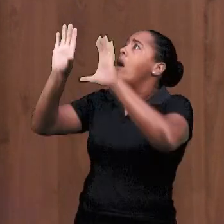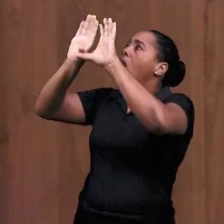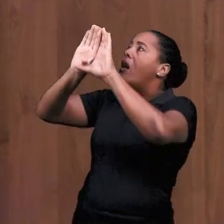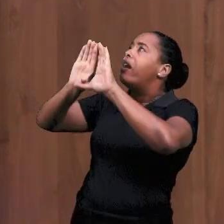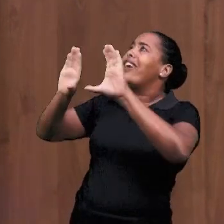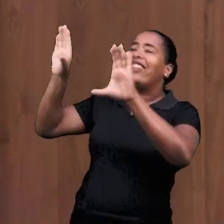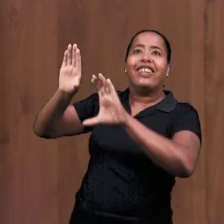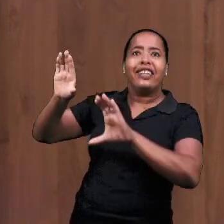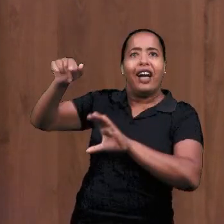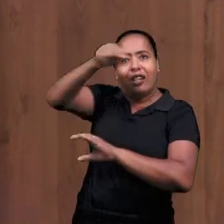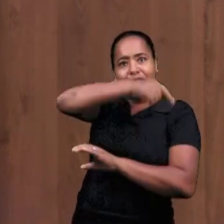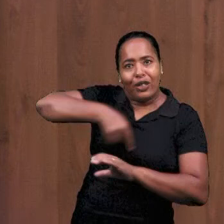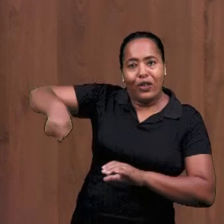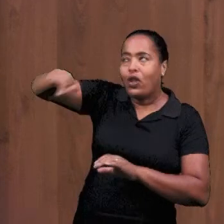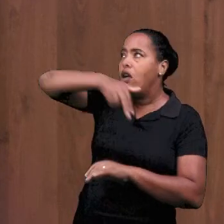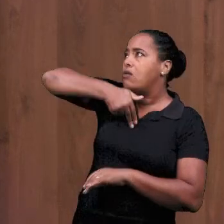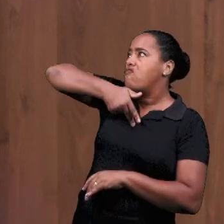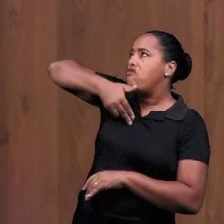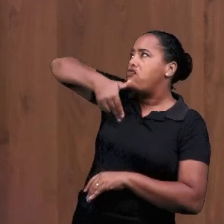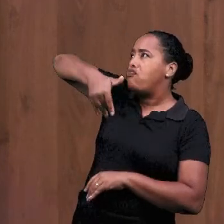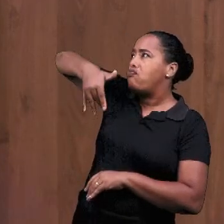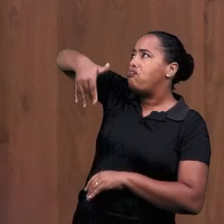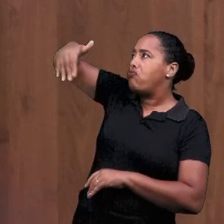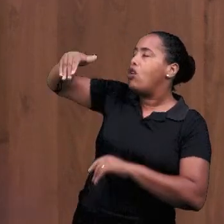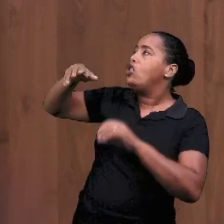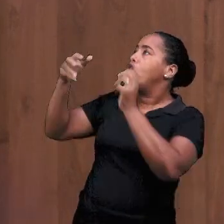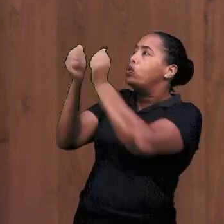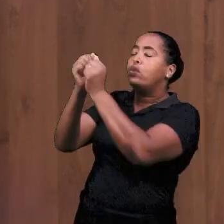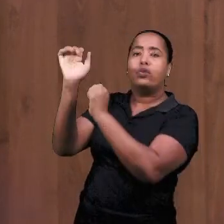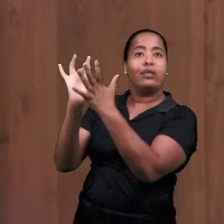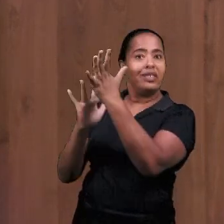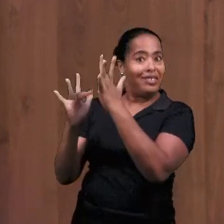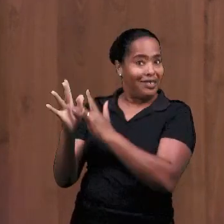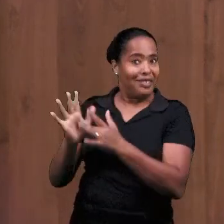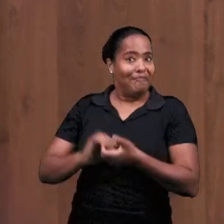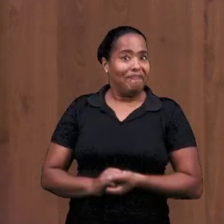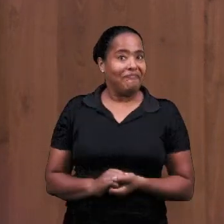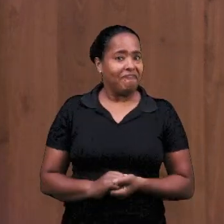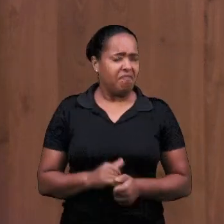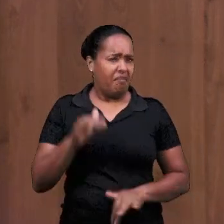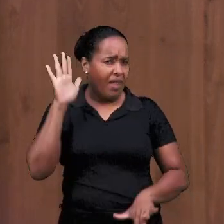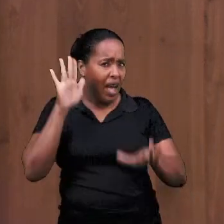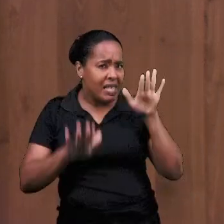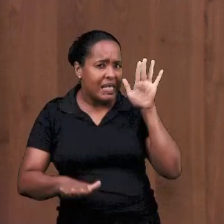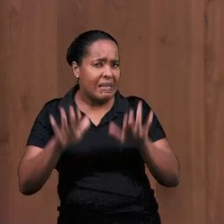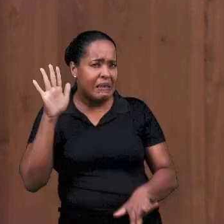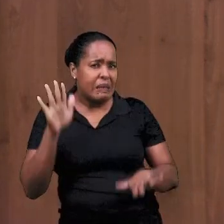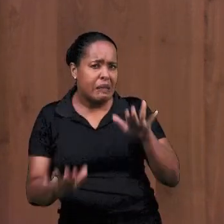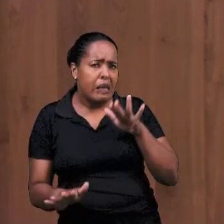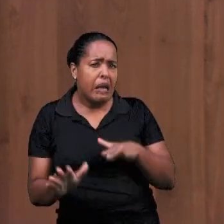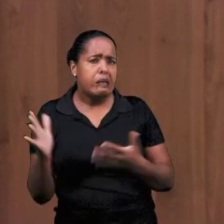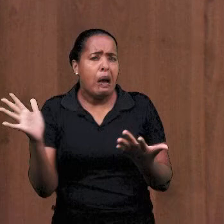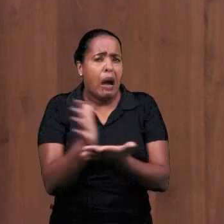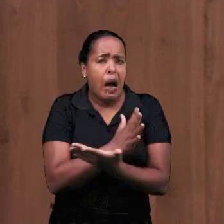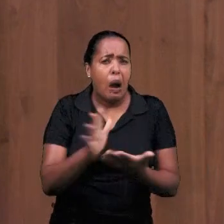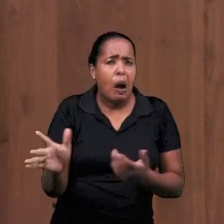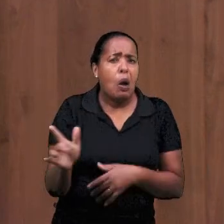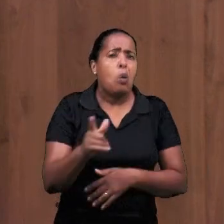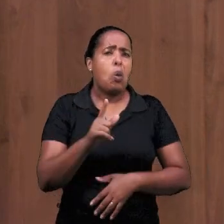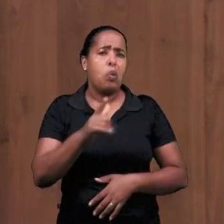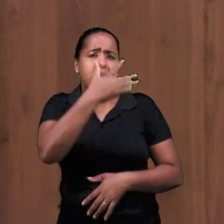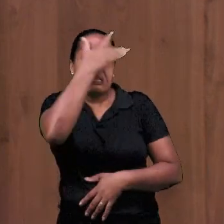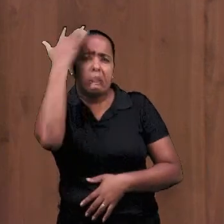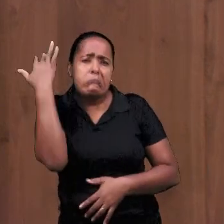peuple, il allait en direction de la terre promise. Et nous allons vers le ciel avec Jésus. Plusieurs fois,